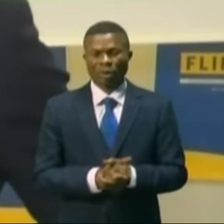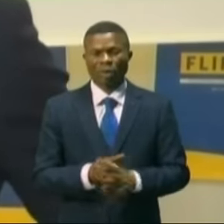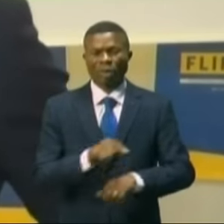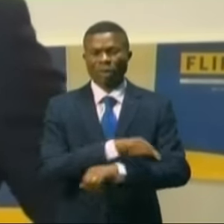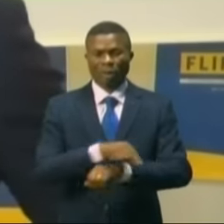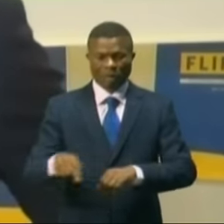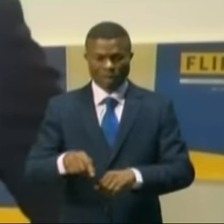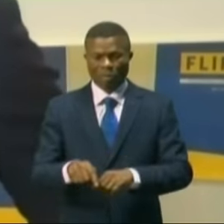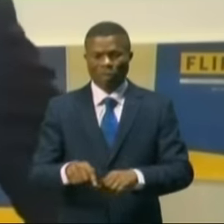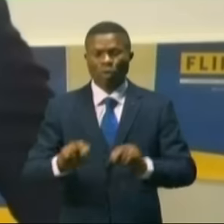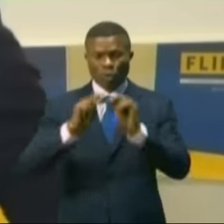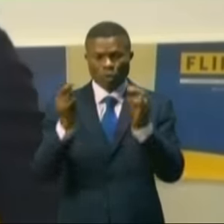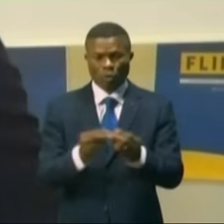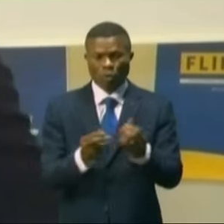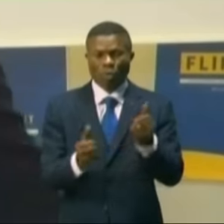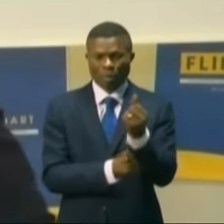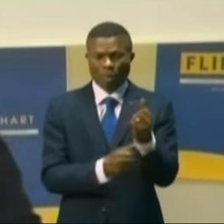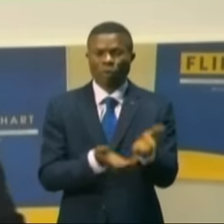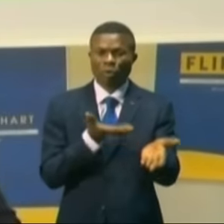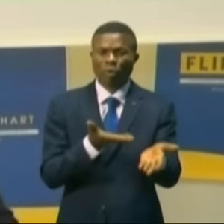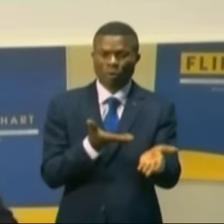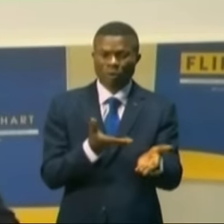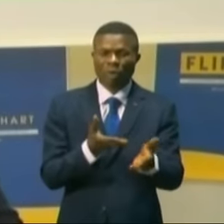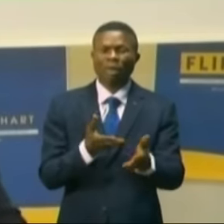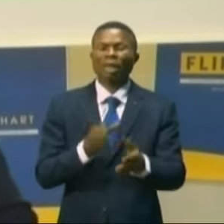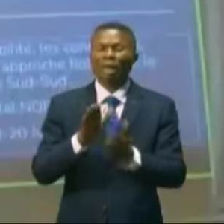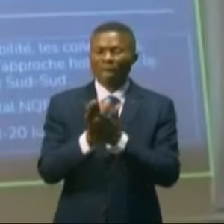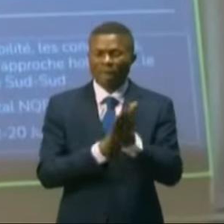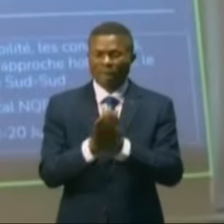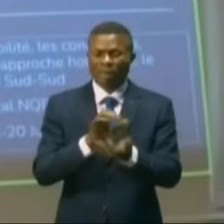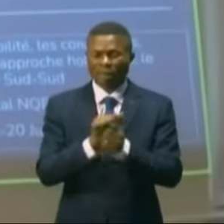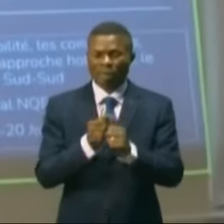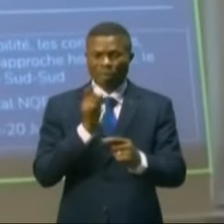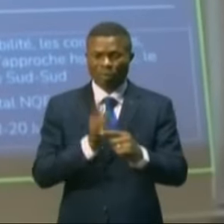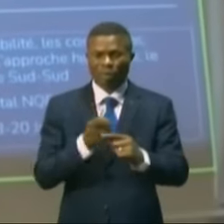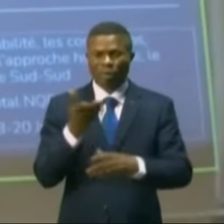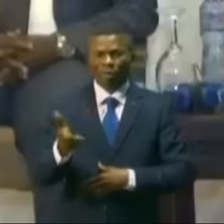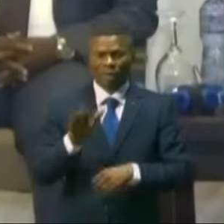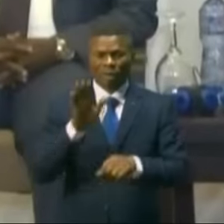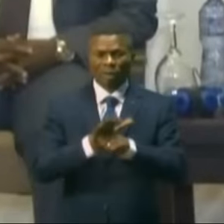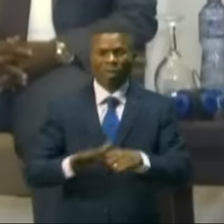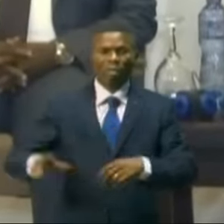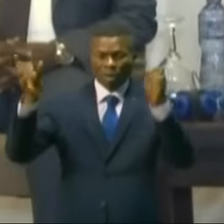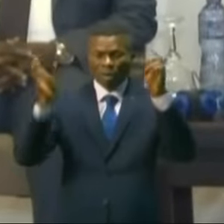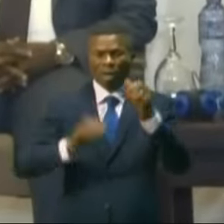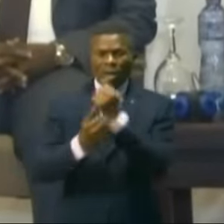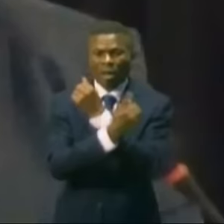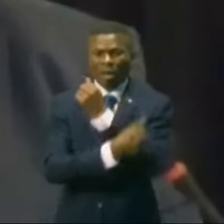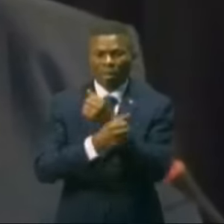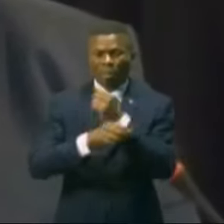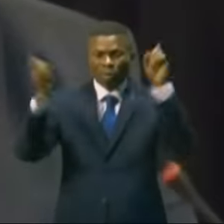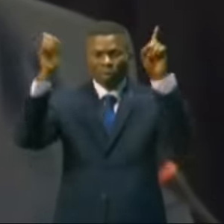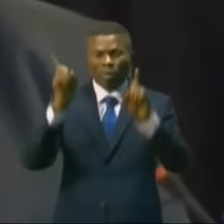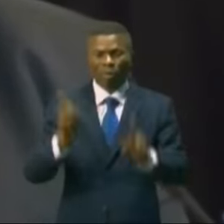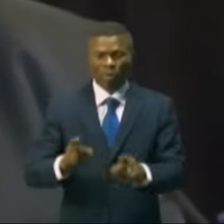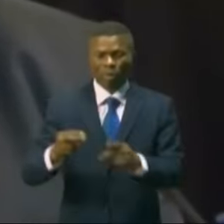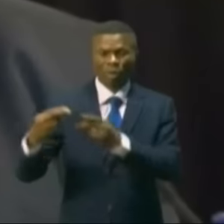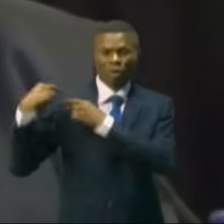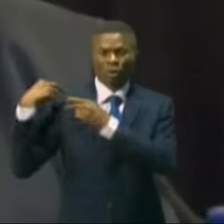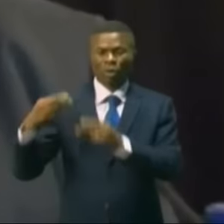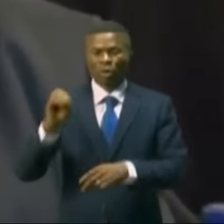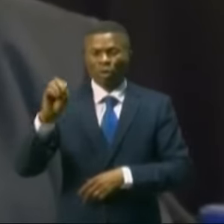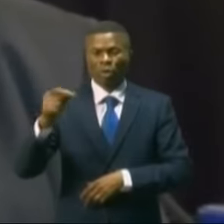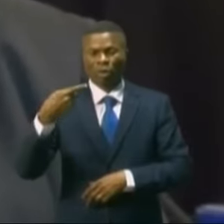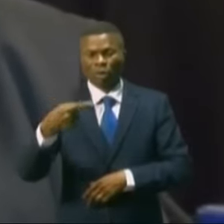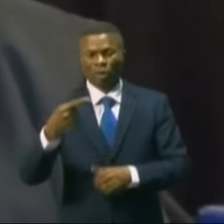cette main-d'œuvre-là, par faute de certification, qui pose problème. Plusieurs pays africains et des représentants des organisations